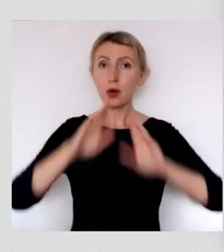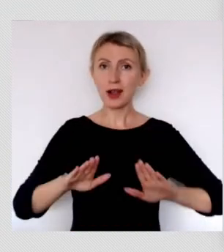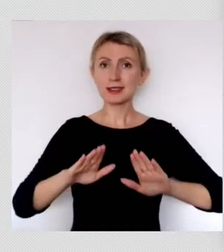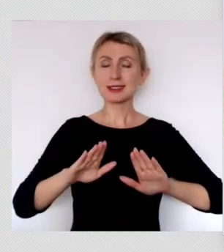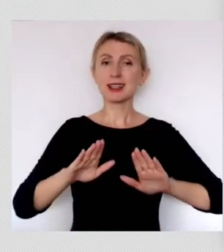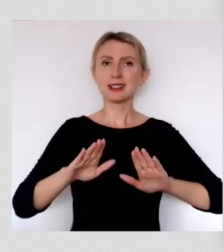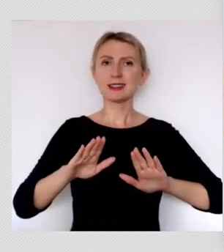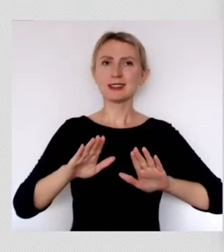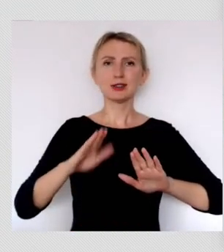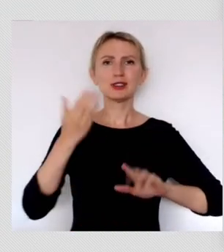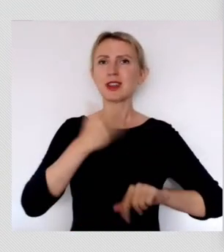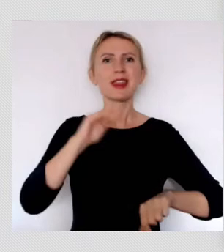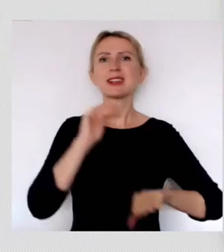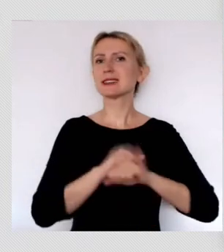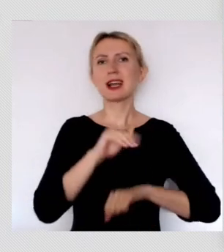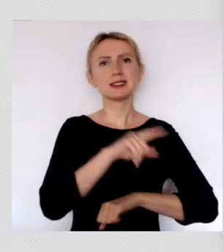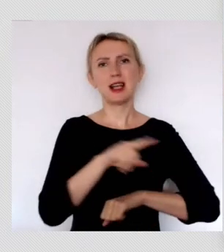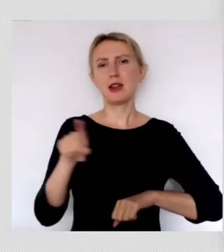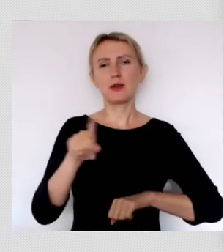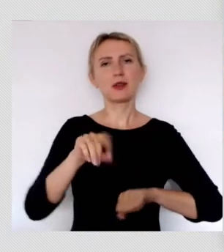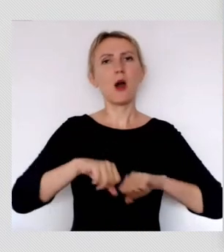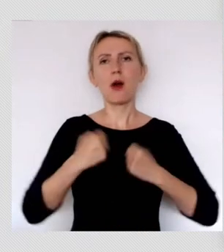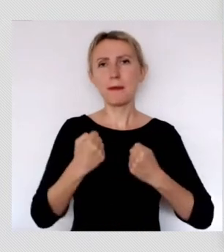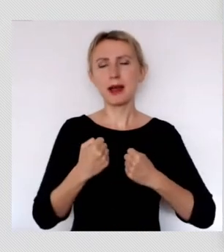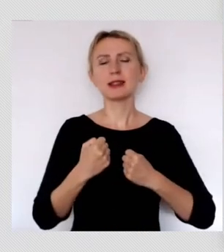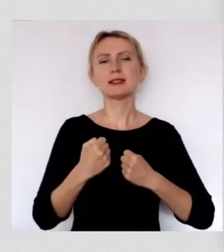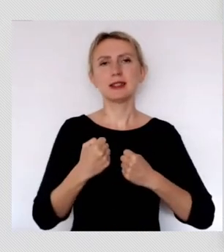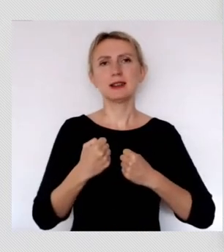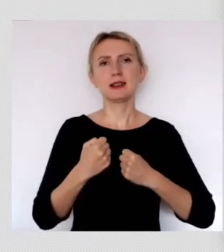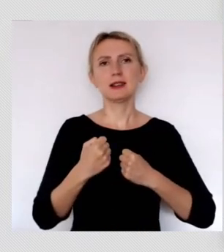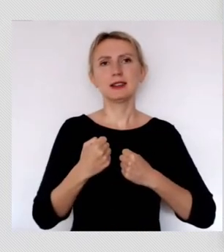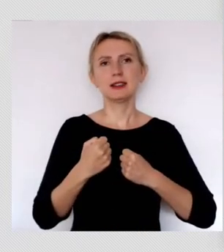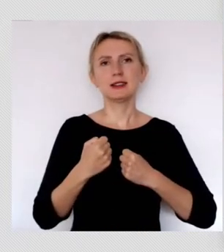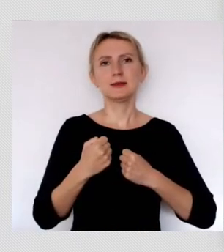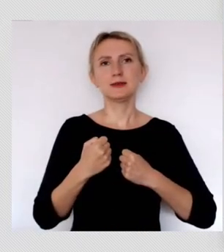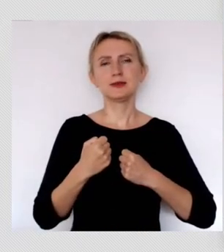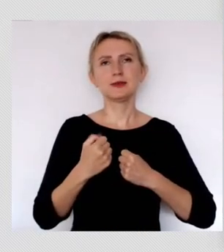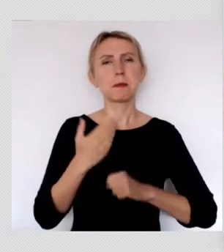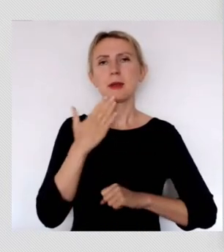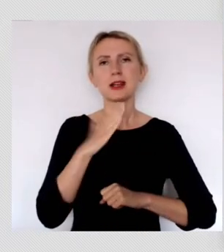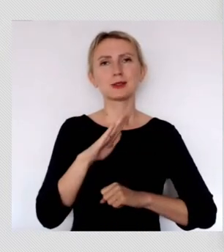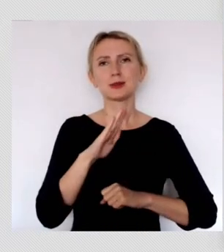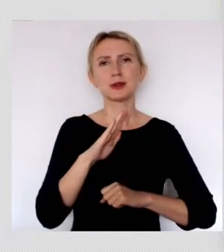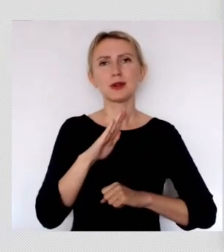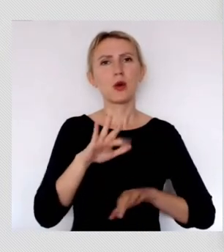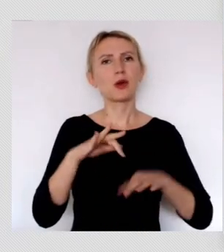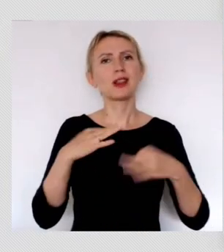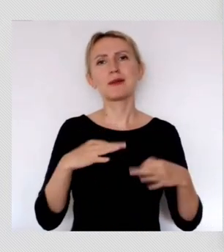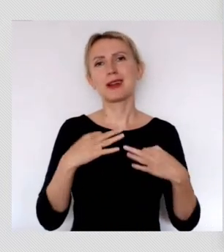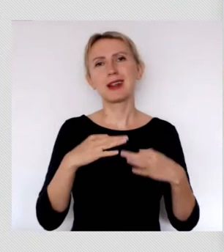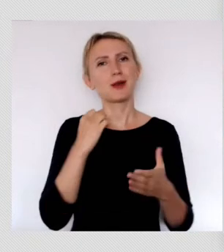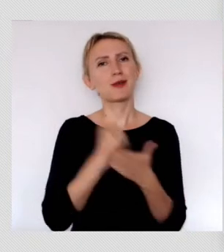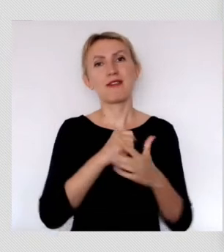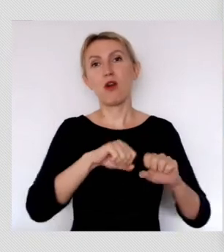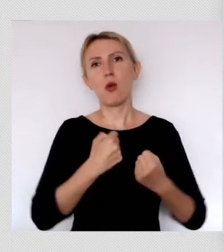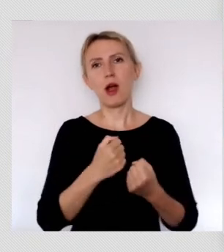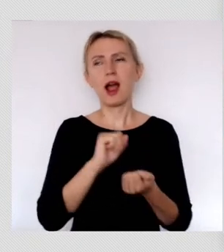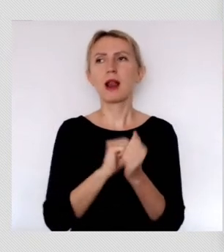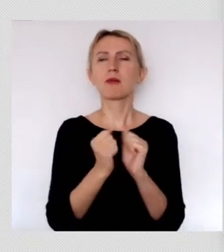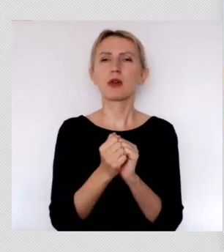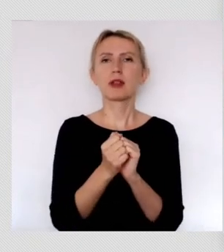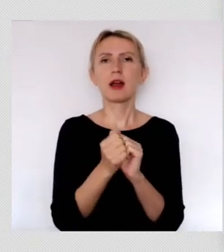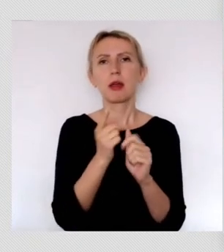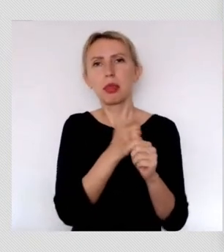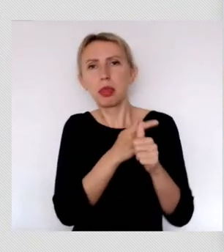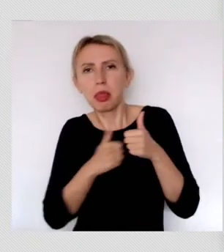jednak nie zgadzają się na łamanie i tak naprawdę już bardzo liberalnego prawa lub na obchodzenie